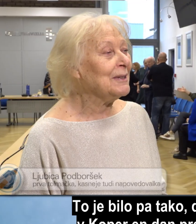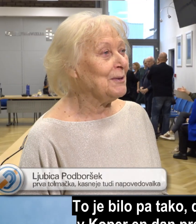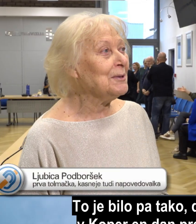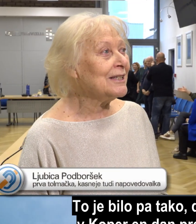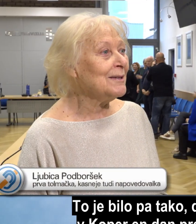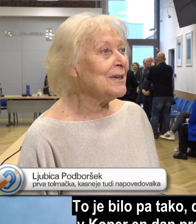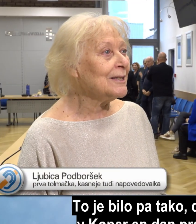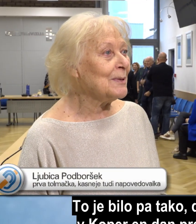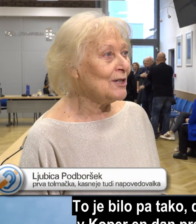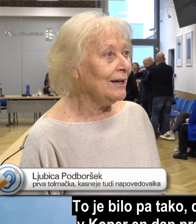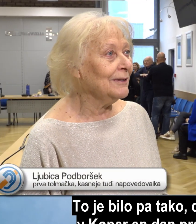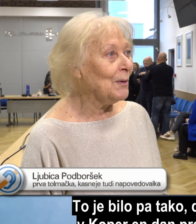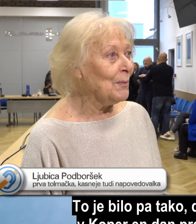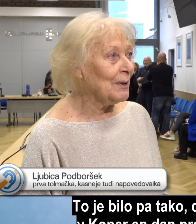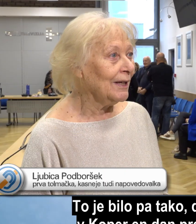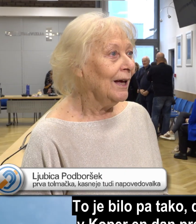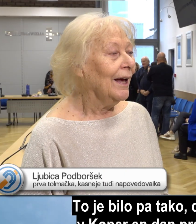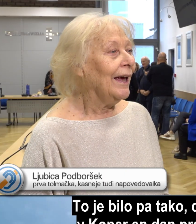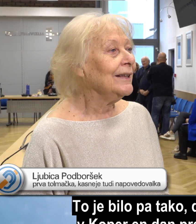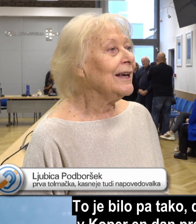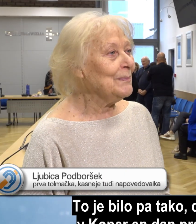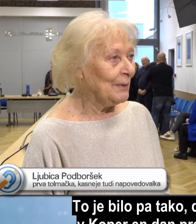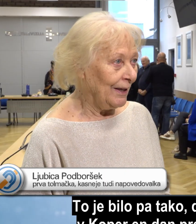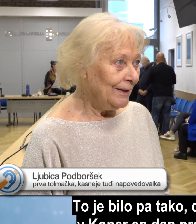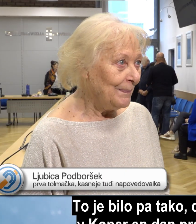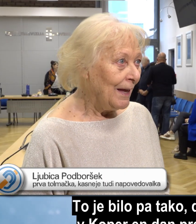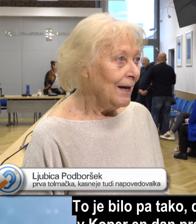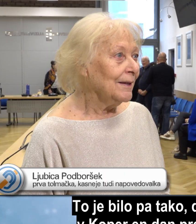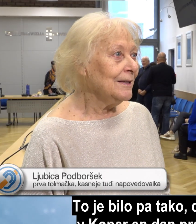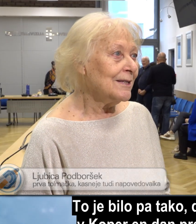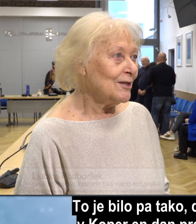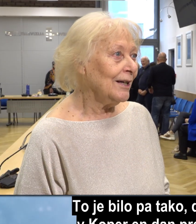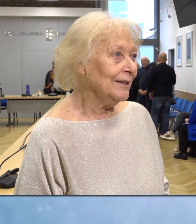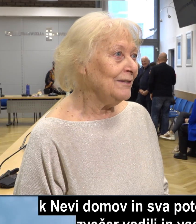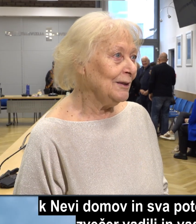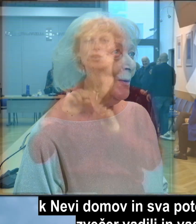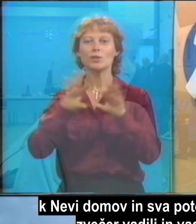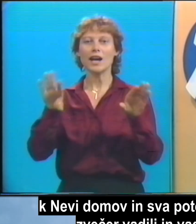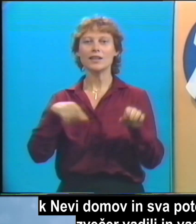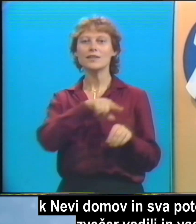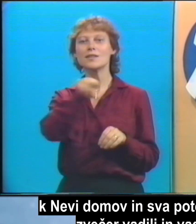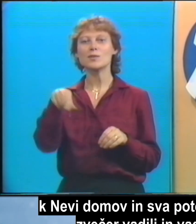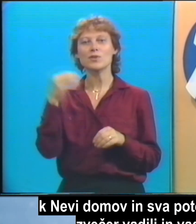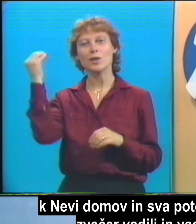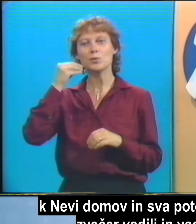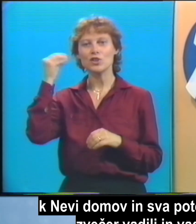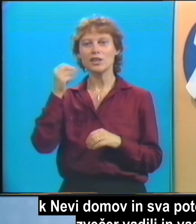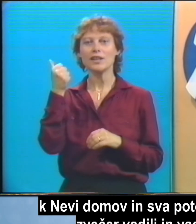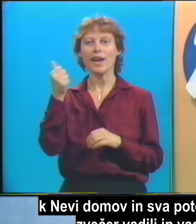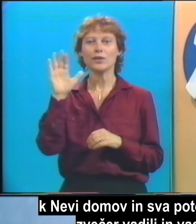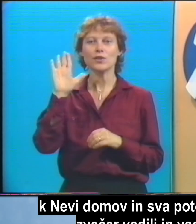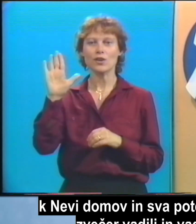To je bilo pa tako, da sem jaz prišla v Koper en dan prej in sem šla k Nevi domov in sva potem